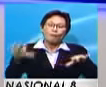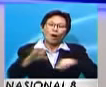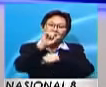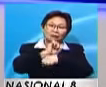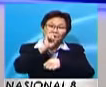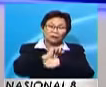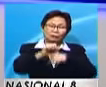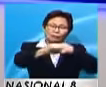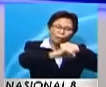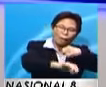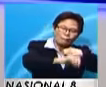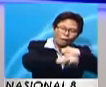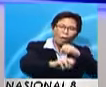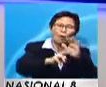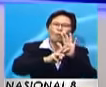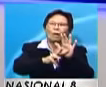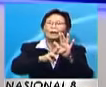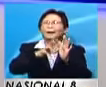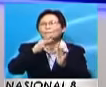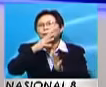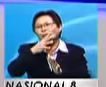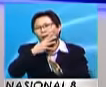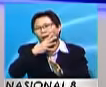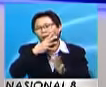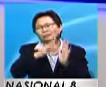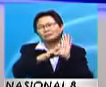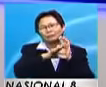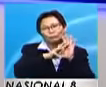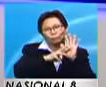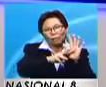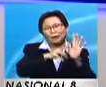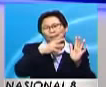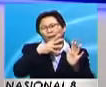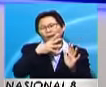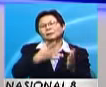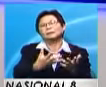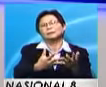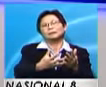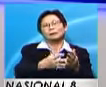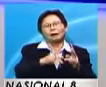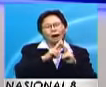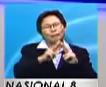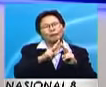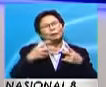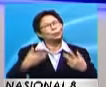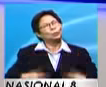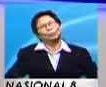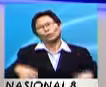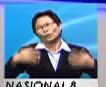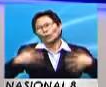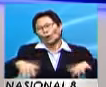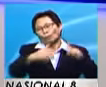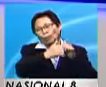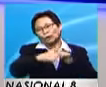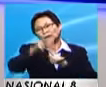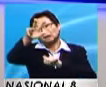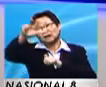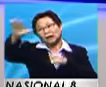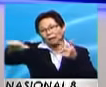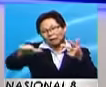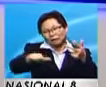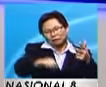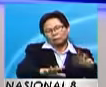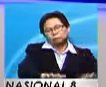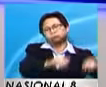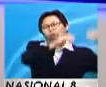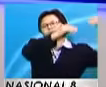tugas perkimpoian pagi PH yg bunuh ibunya bagi PRT khas sebagai amat Luar Biasa beliau bersama tiga lagi adiknya